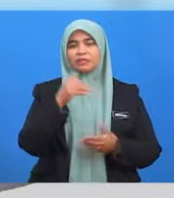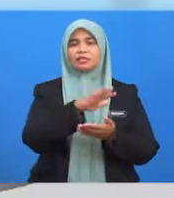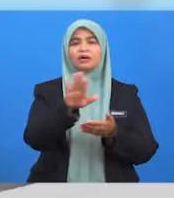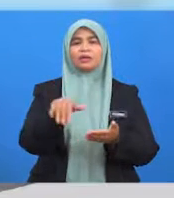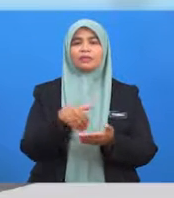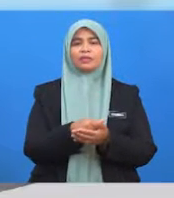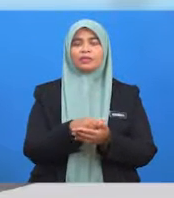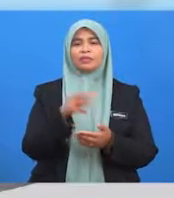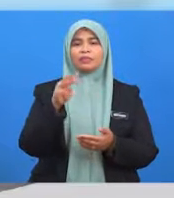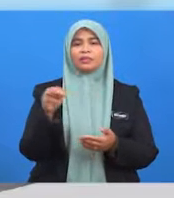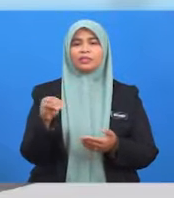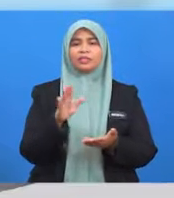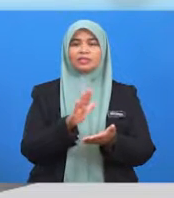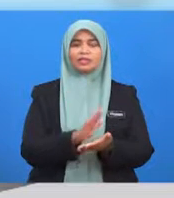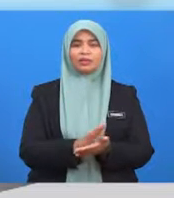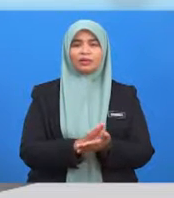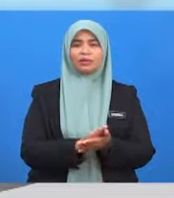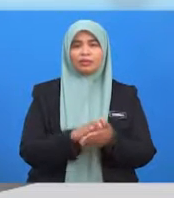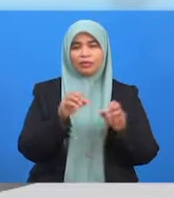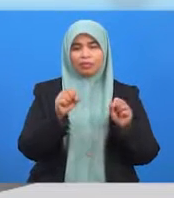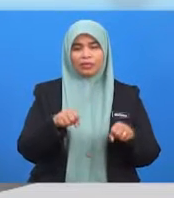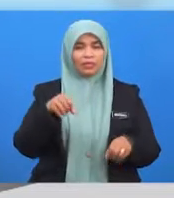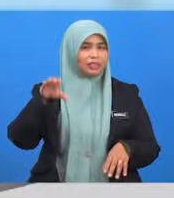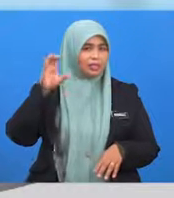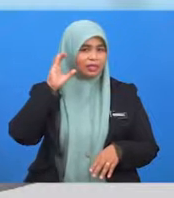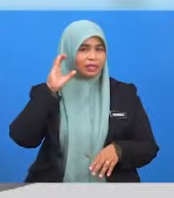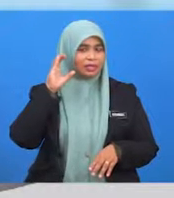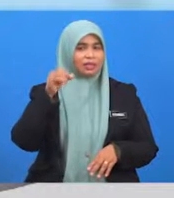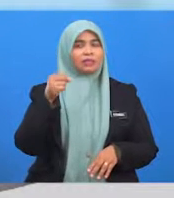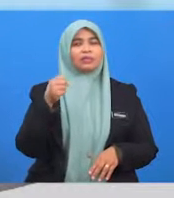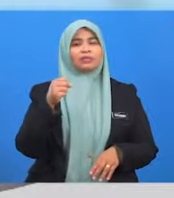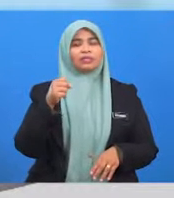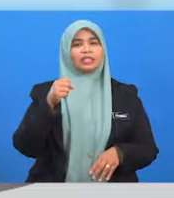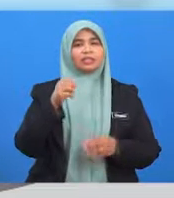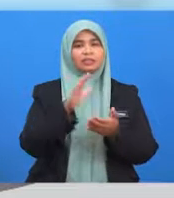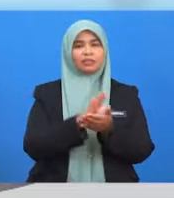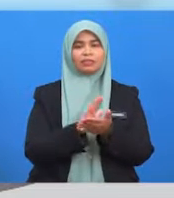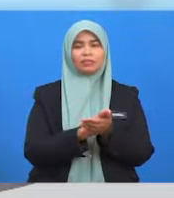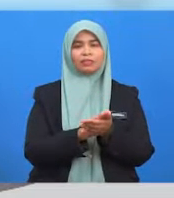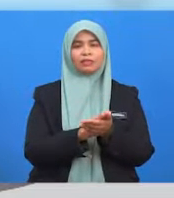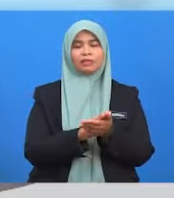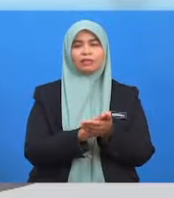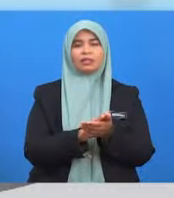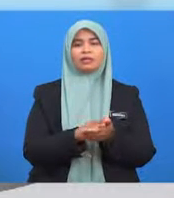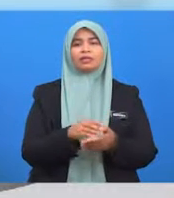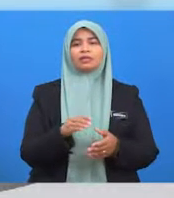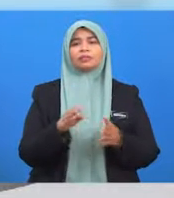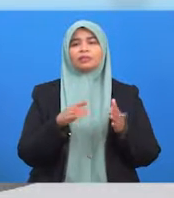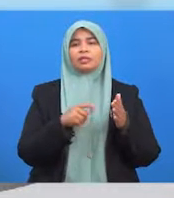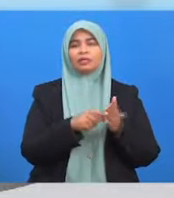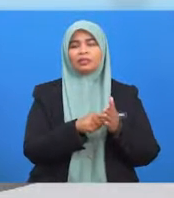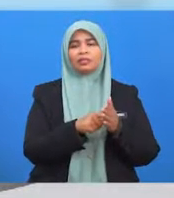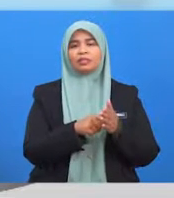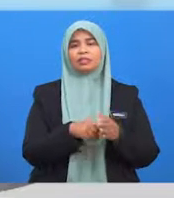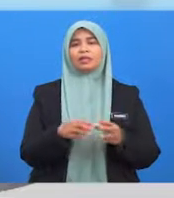semua murid-murid sekolah boleh mendengar loceng sekolah yang berbunyi tanda tamat